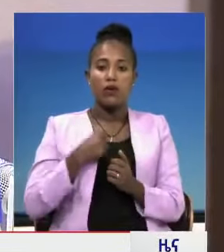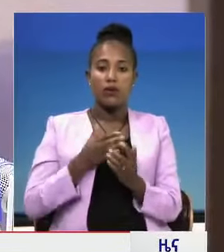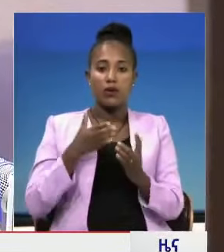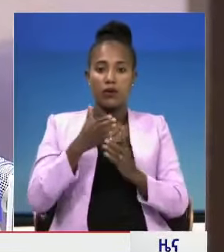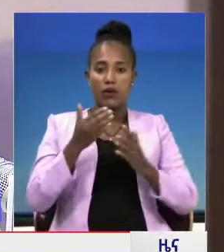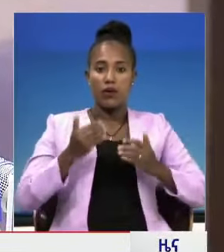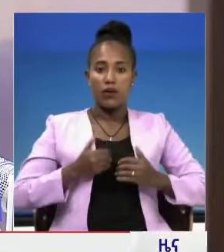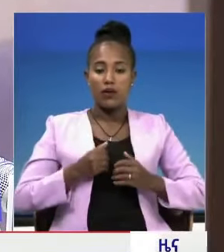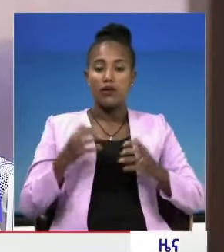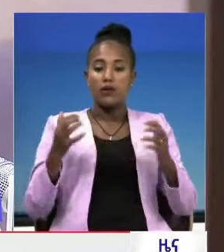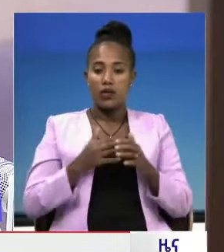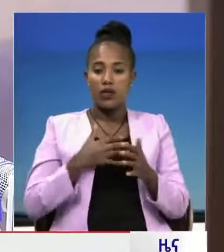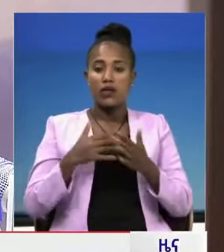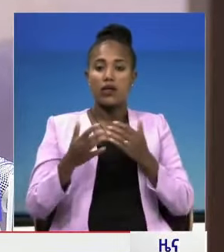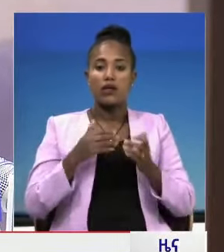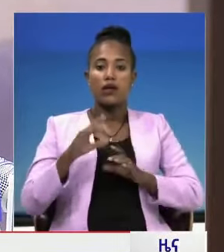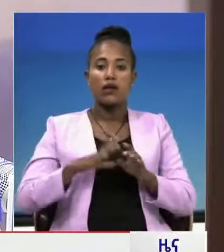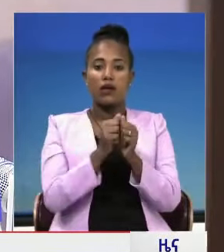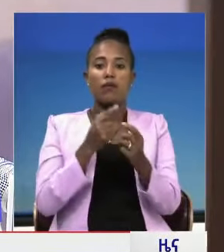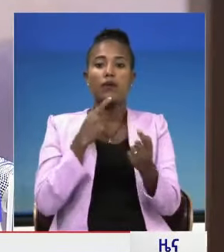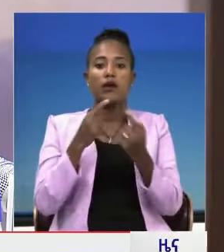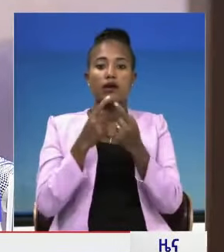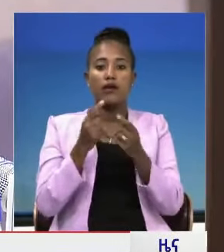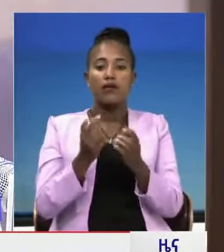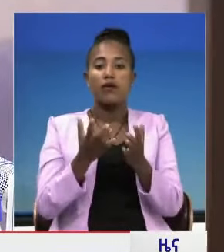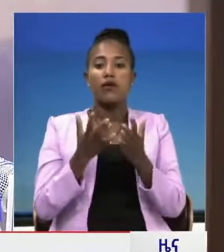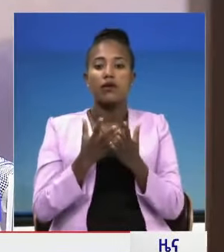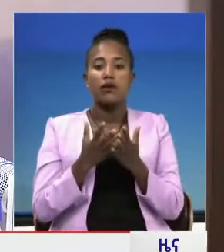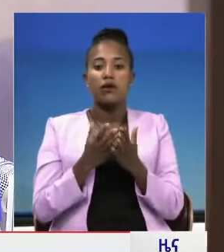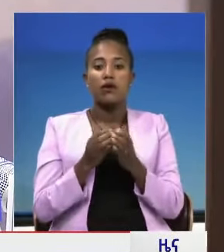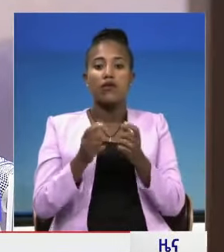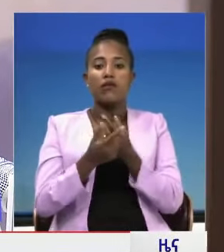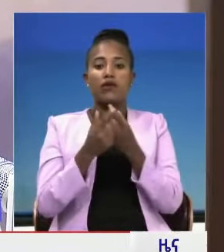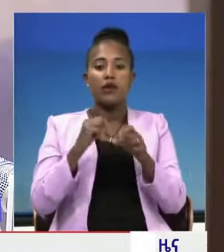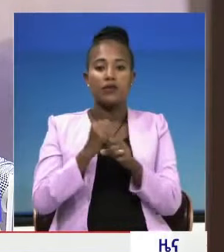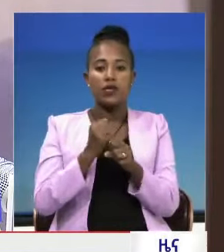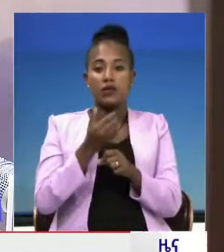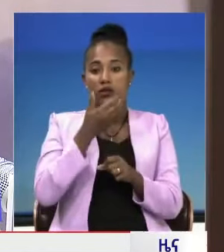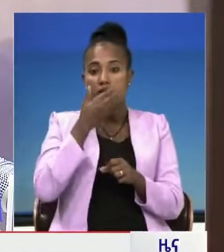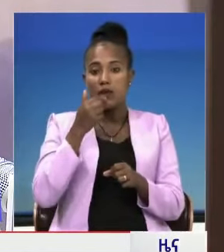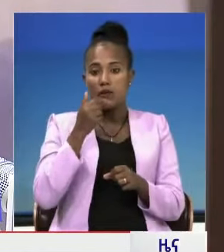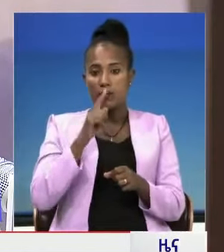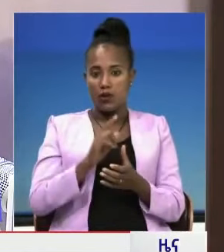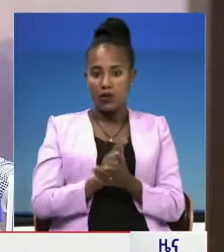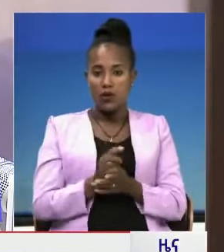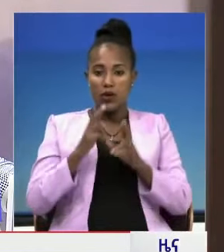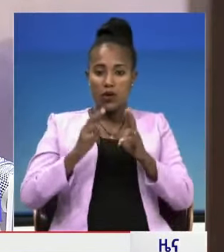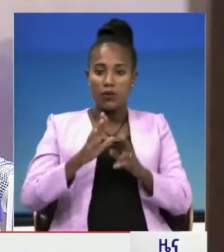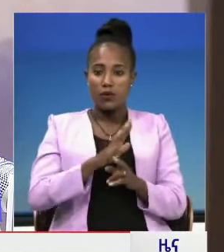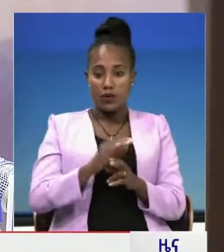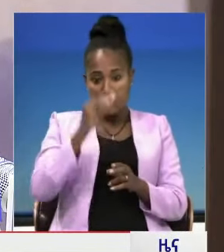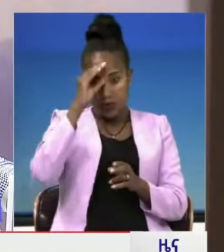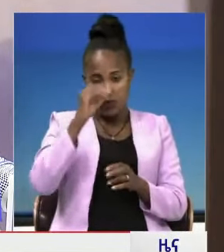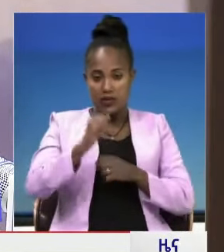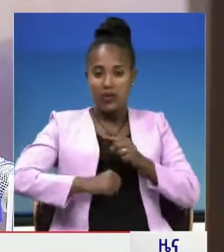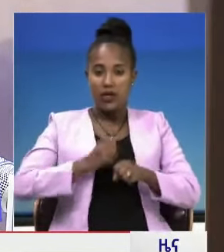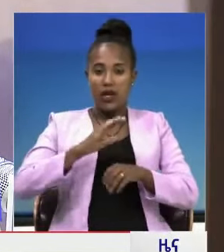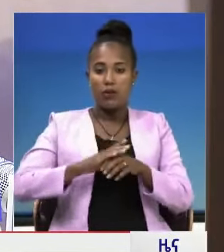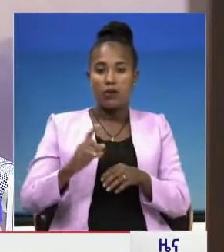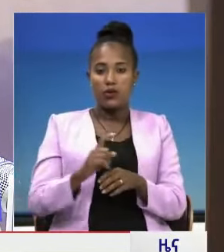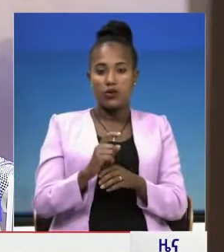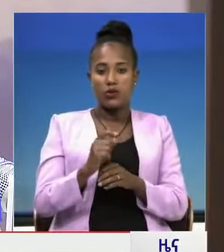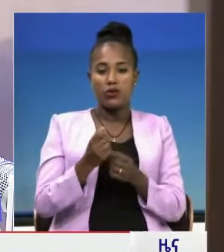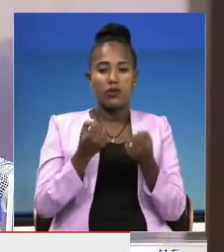በኩል ያለውን ስጋት ቀለል አድርገን ከእናንተ ጋር መነለግ ነው፣ መፍትሄ ላይ መስራት ይሻላል በሚል ነው። ክብርነቶ ሰዎች በስቃይ ላይ